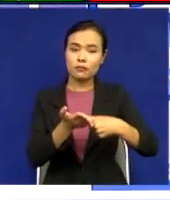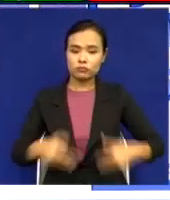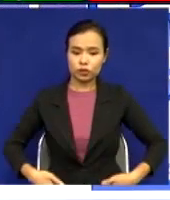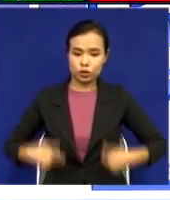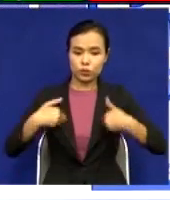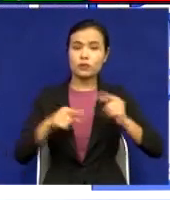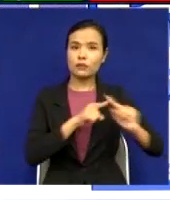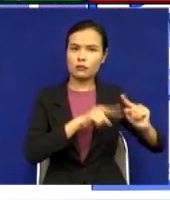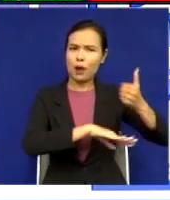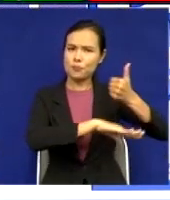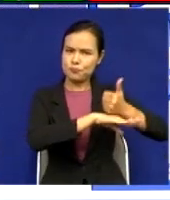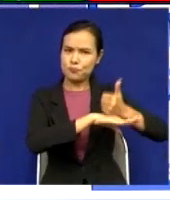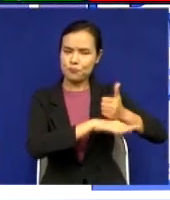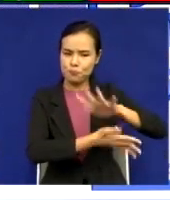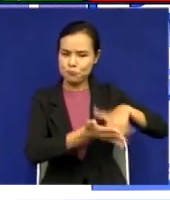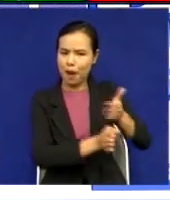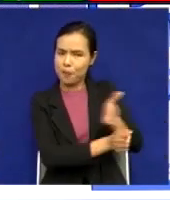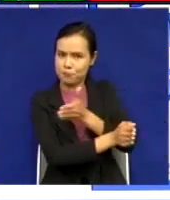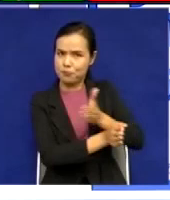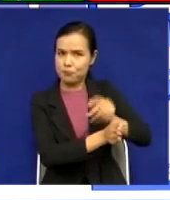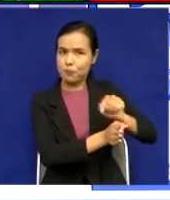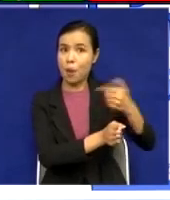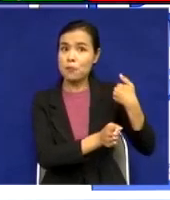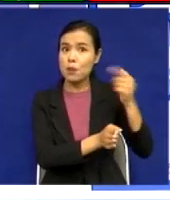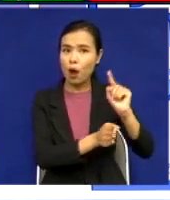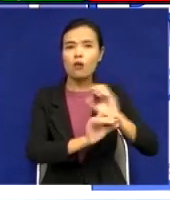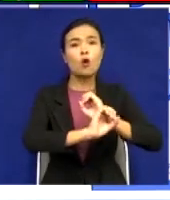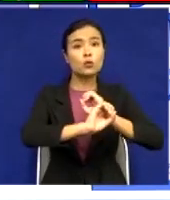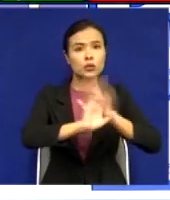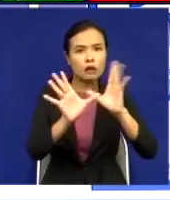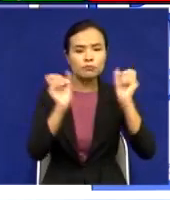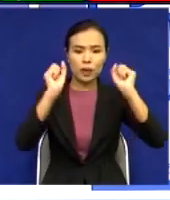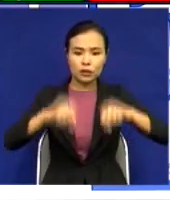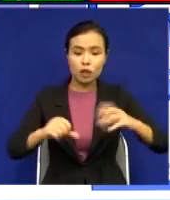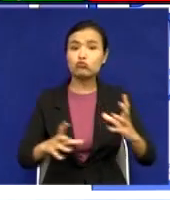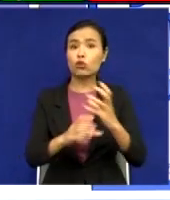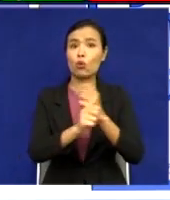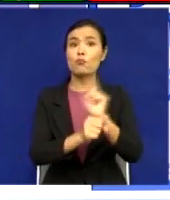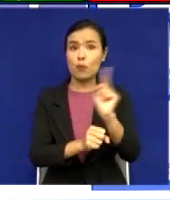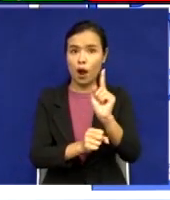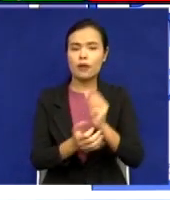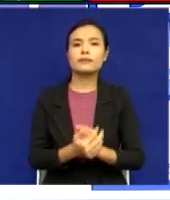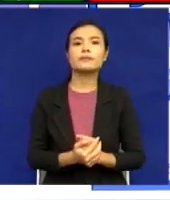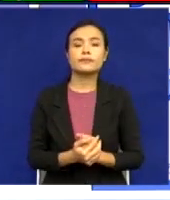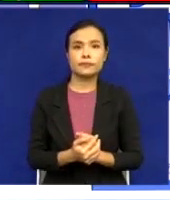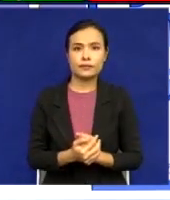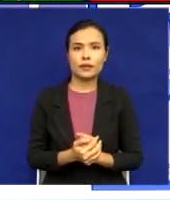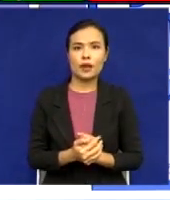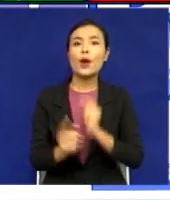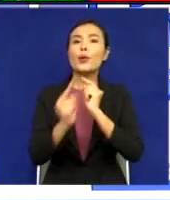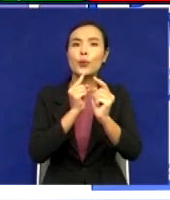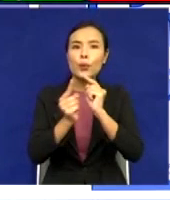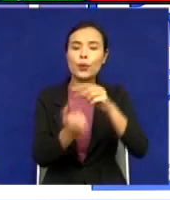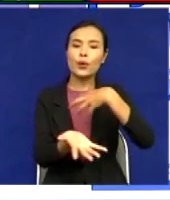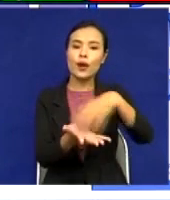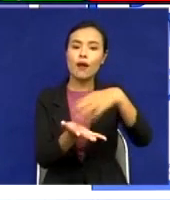ธิบดีอาจจะกำลังเตรียมการอยู่นะครับเมื่อไหร่ที่มีความชัดเจนเมื่อไหร่นะครับเราจะได้มาพูดคุยกับพี่น้องอสมทุ